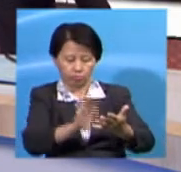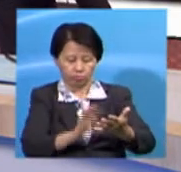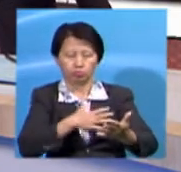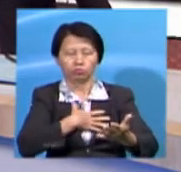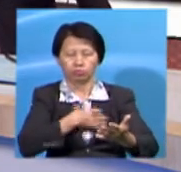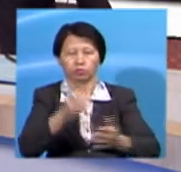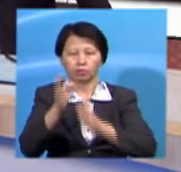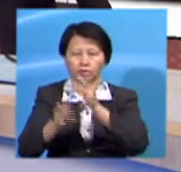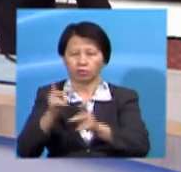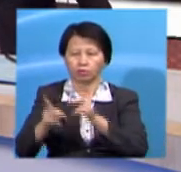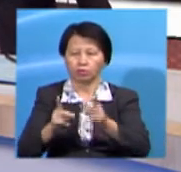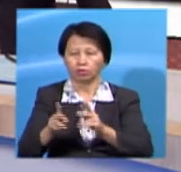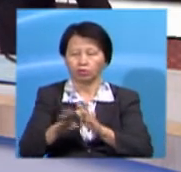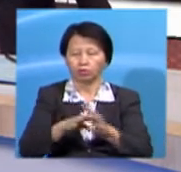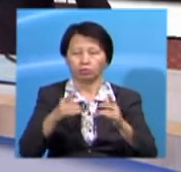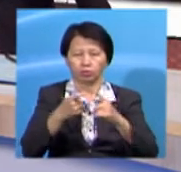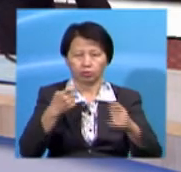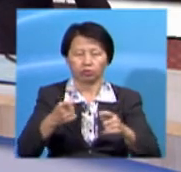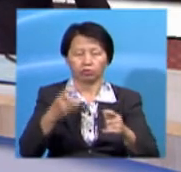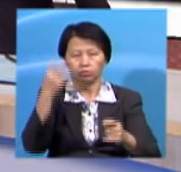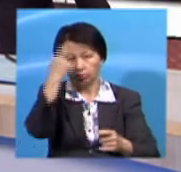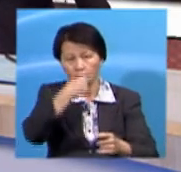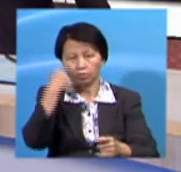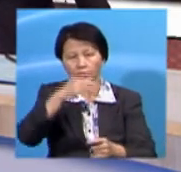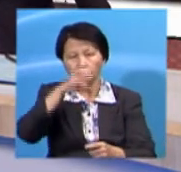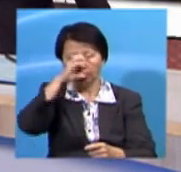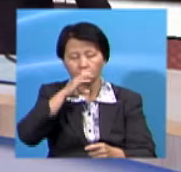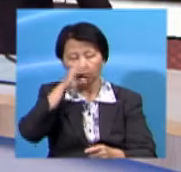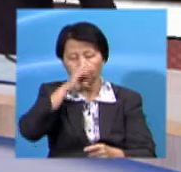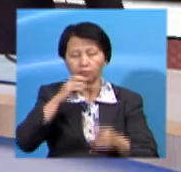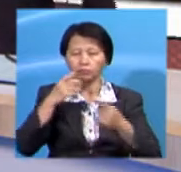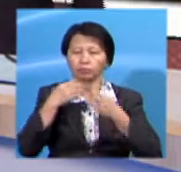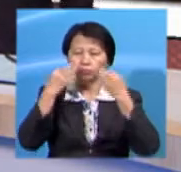digemari pelanggan berunsurkan watak kartun popular.